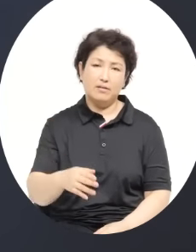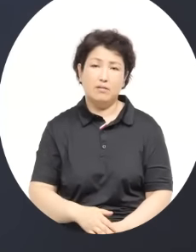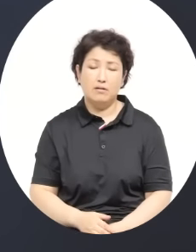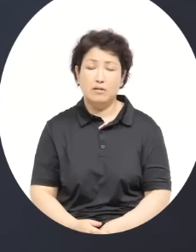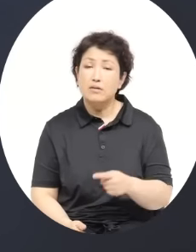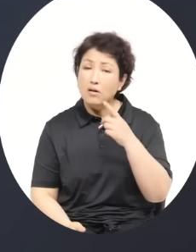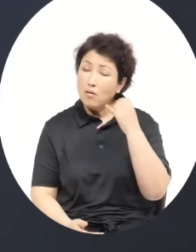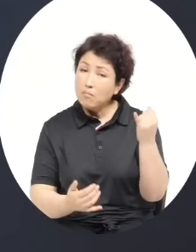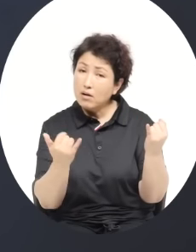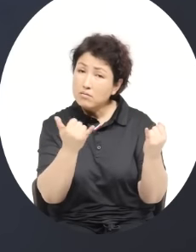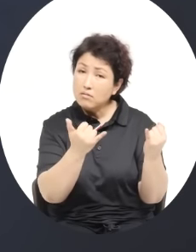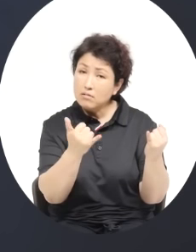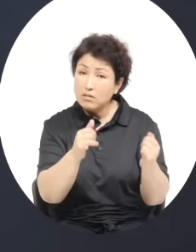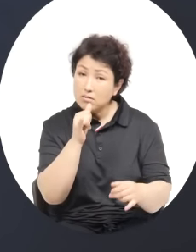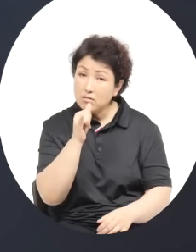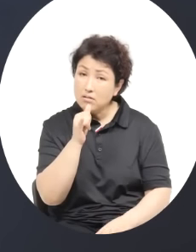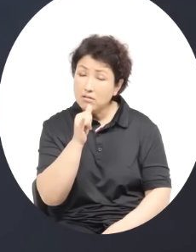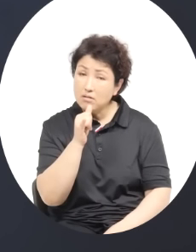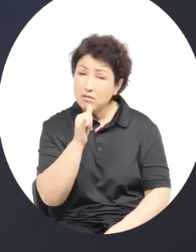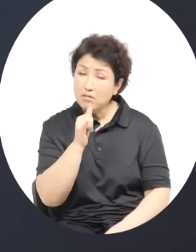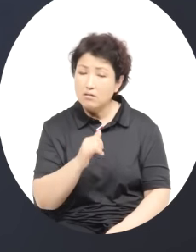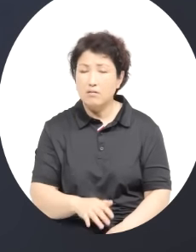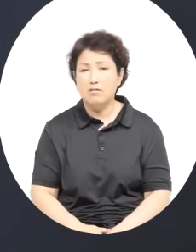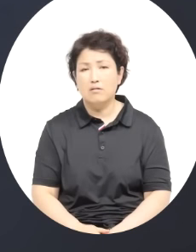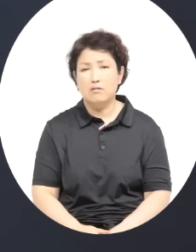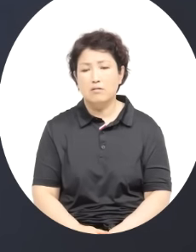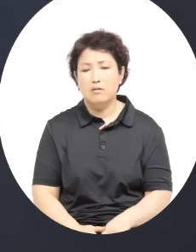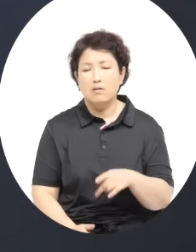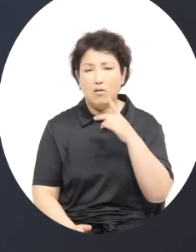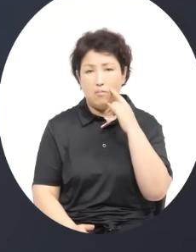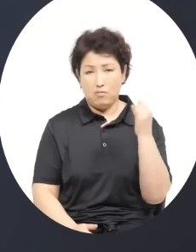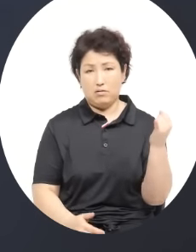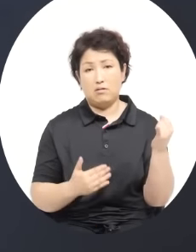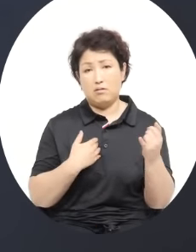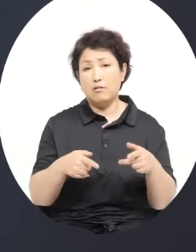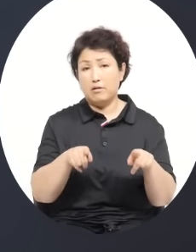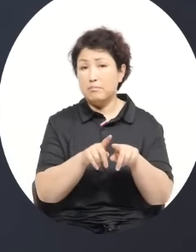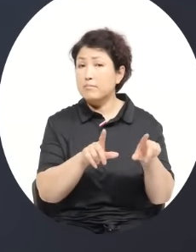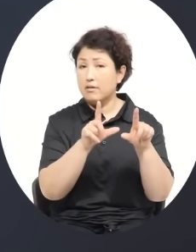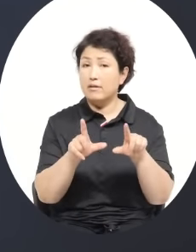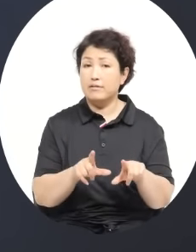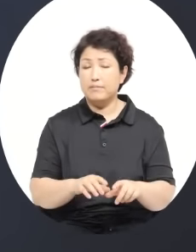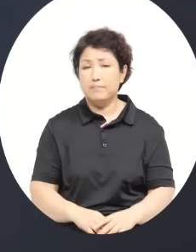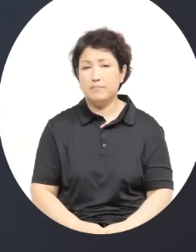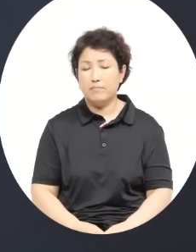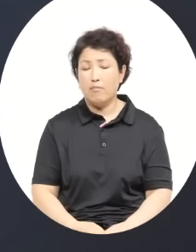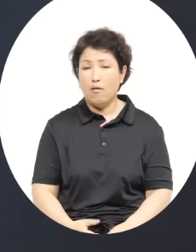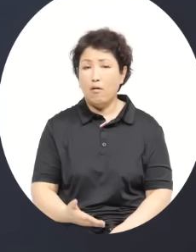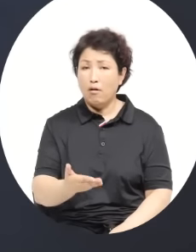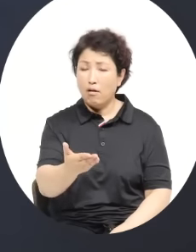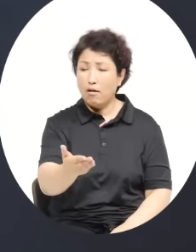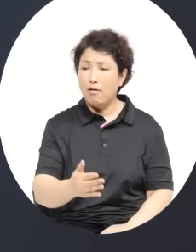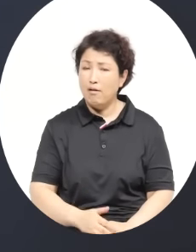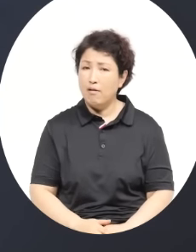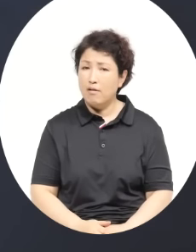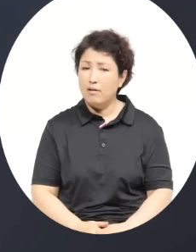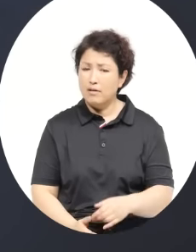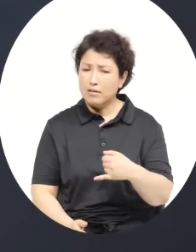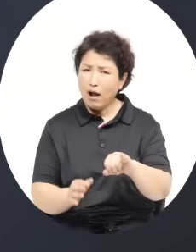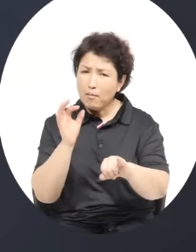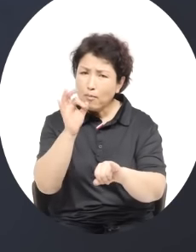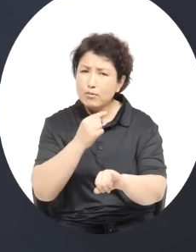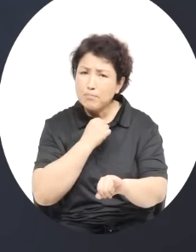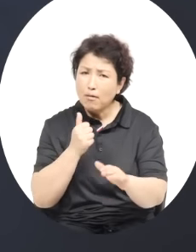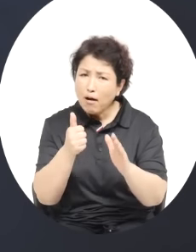그런데 어머니하고는 연락을 해야 안 되나? 안 해도 돼요? 아, 어머니하고는 제가 같이 살고 있어요. 아, 그럼 자기 보러 왔는지 어머니